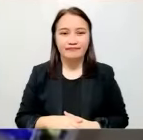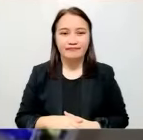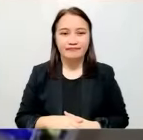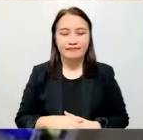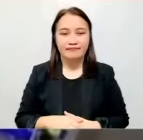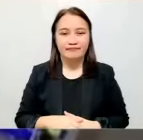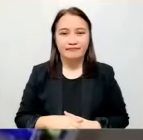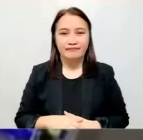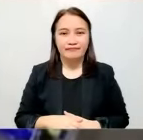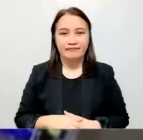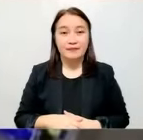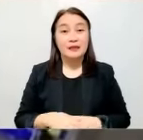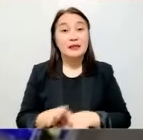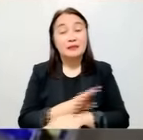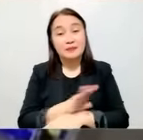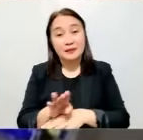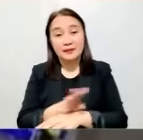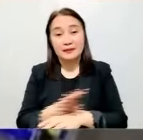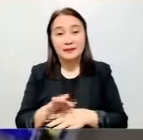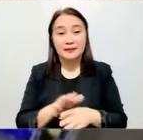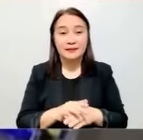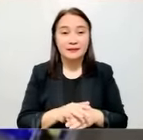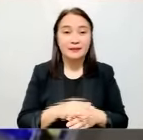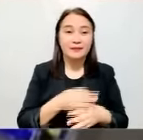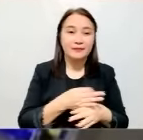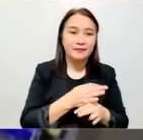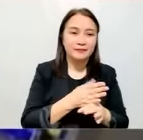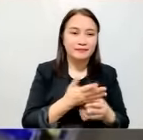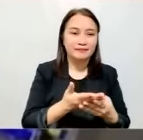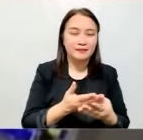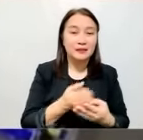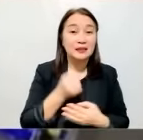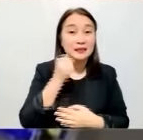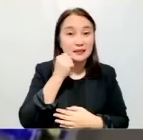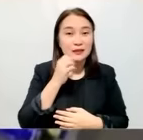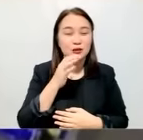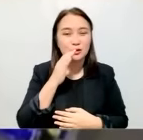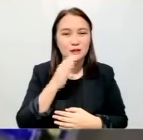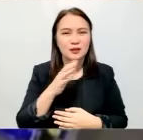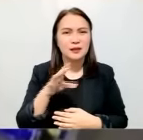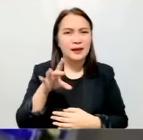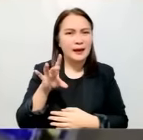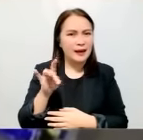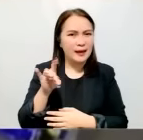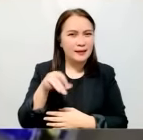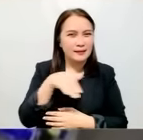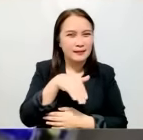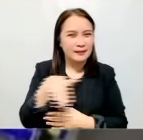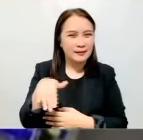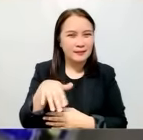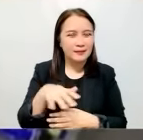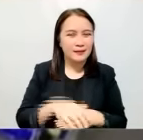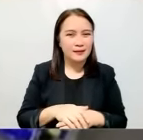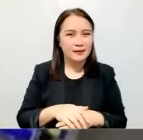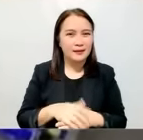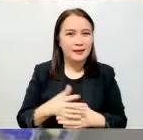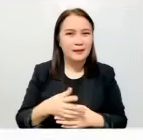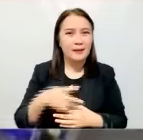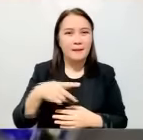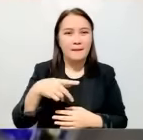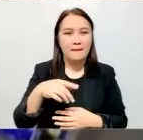Abala sa pagliligpit ng kanilang paninda, ang mag-asawang senior citizen na ito pasado alas 8 ng gabi nitong Lunes sa barangay Pangulingan sa Palawig,